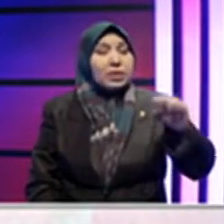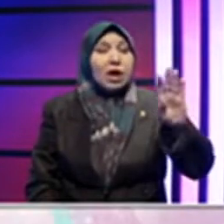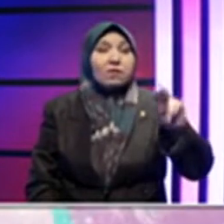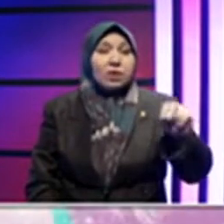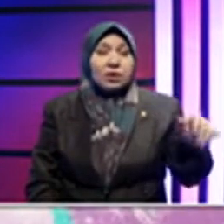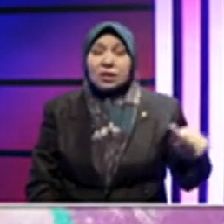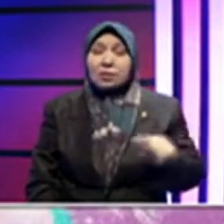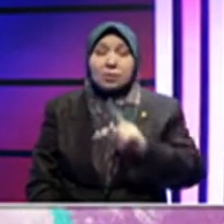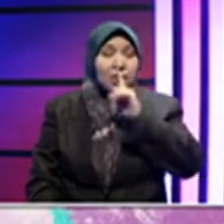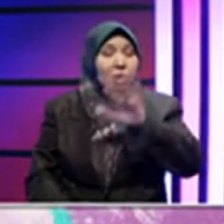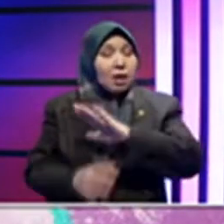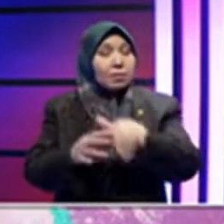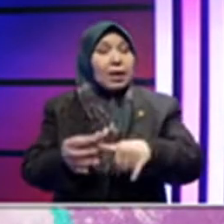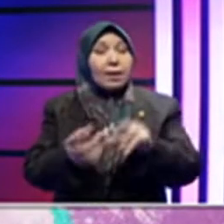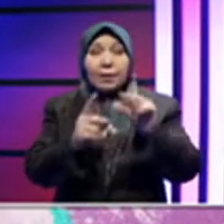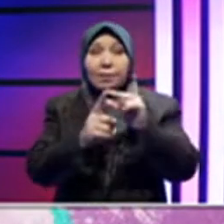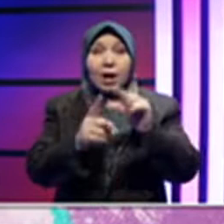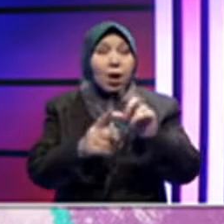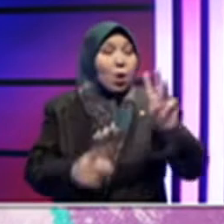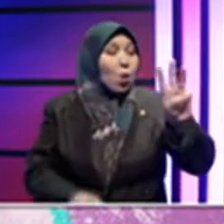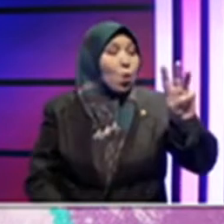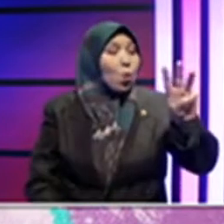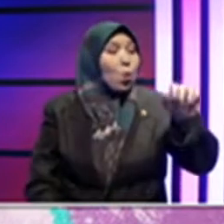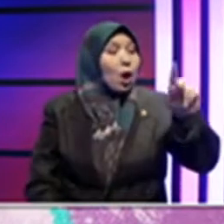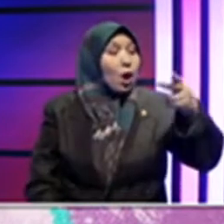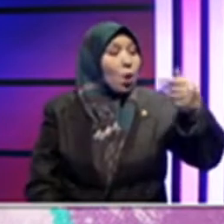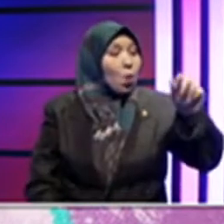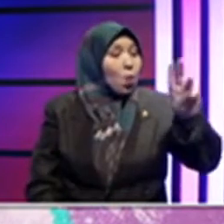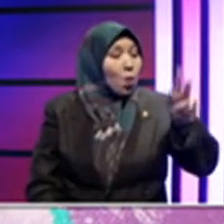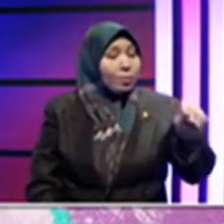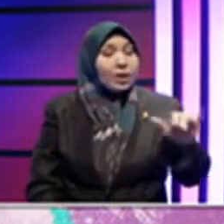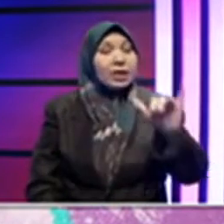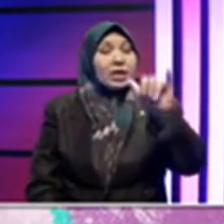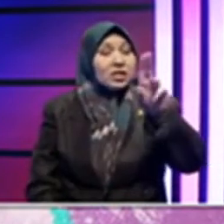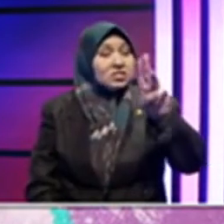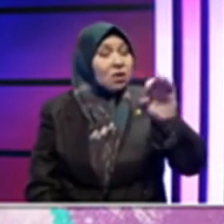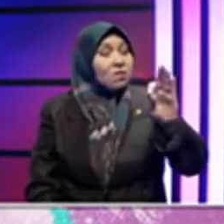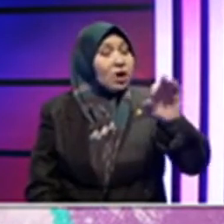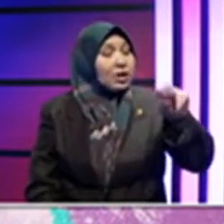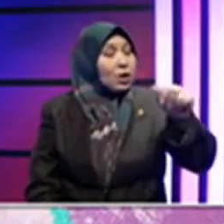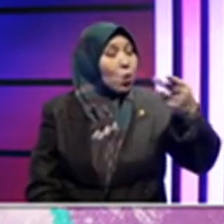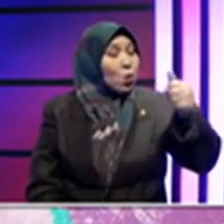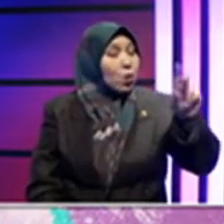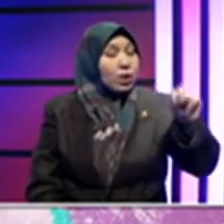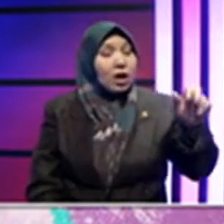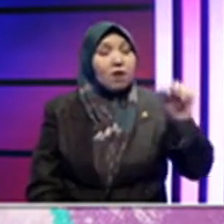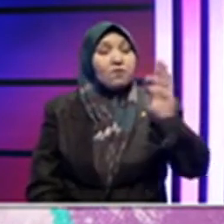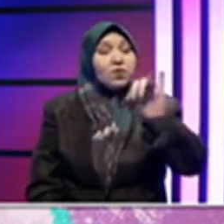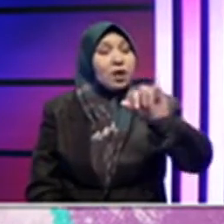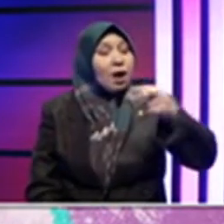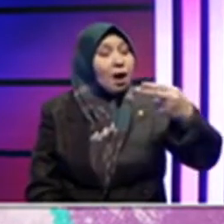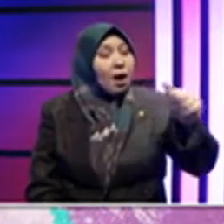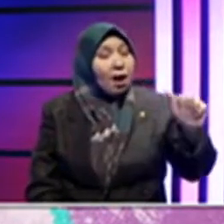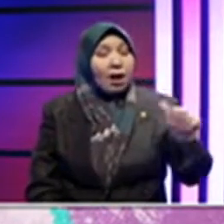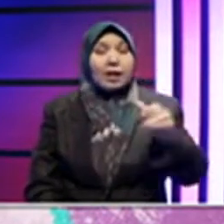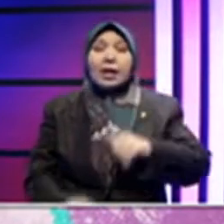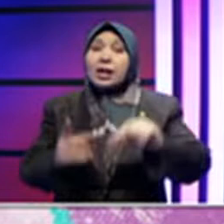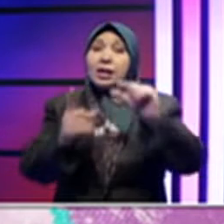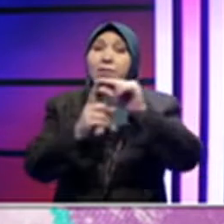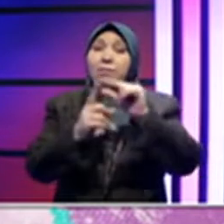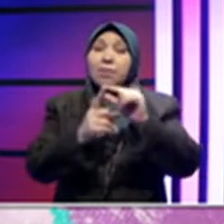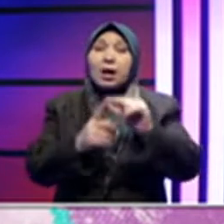sodakowlohuladzim kalimat dialog Um Ia falikhul nafiha baik kita perhatikan tadinya K5